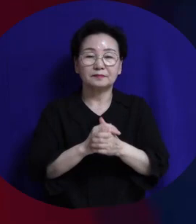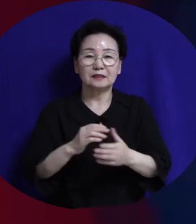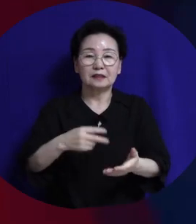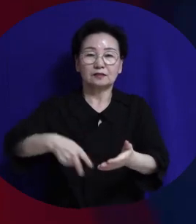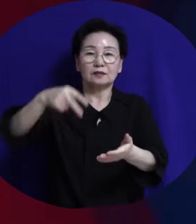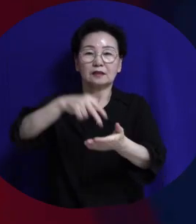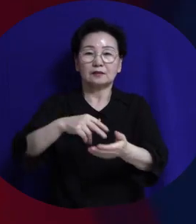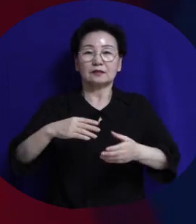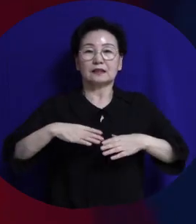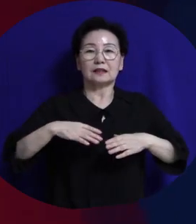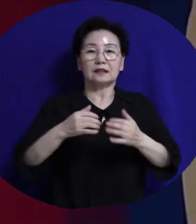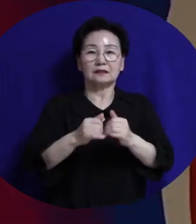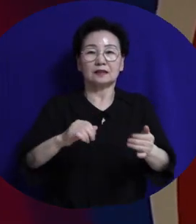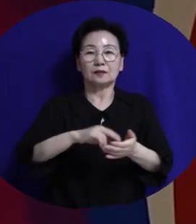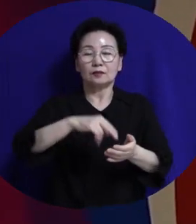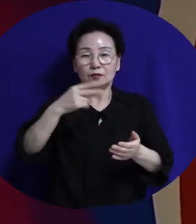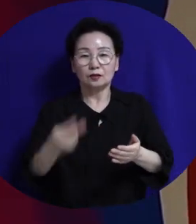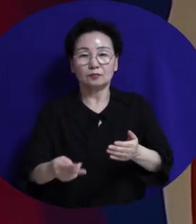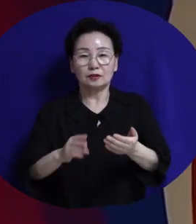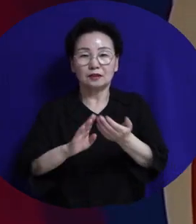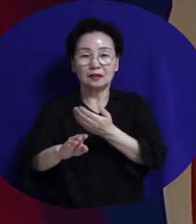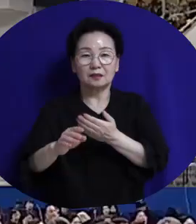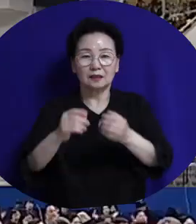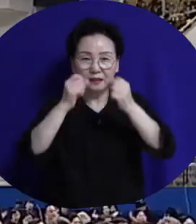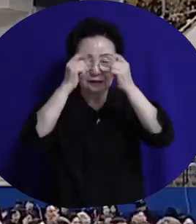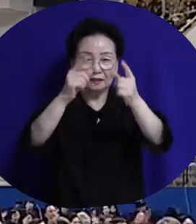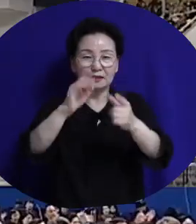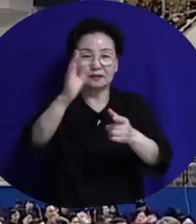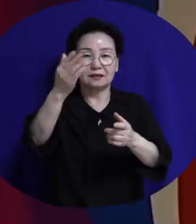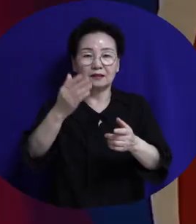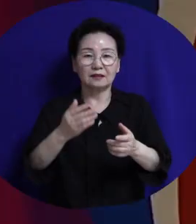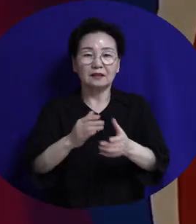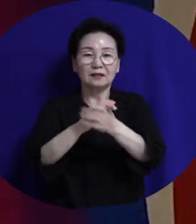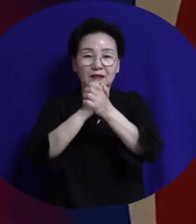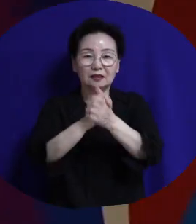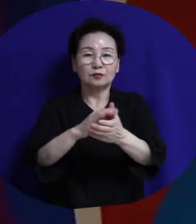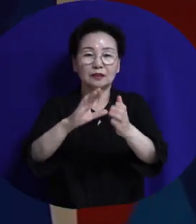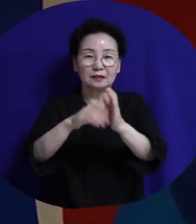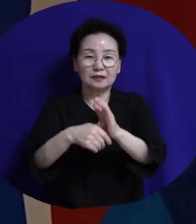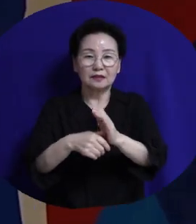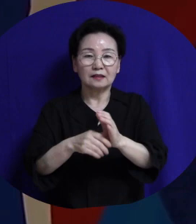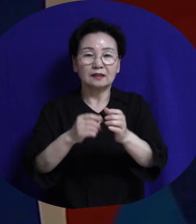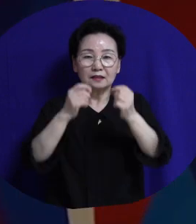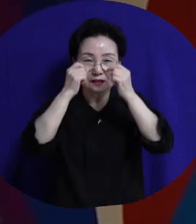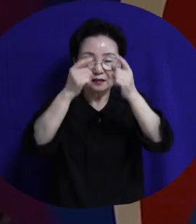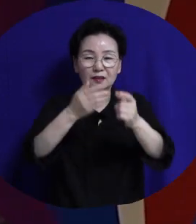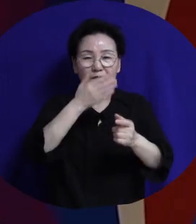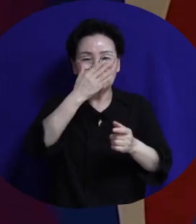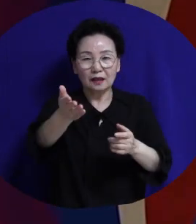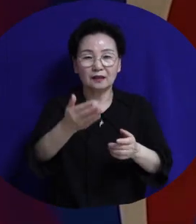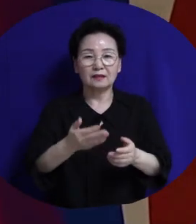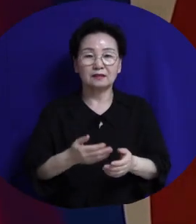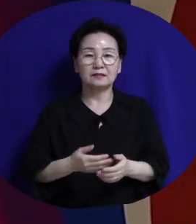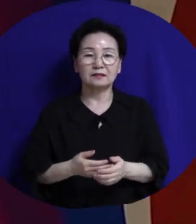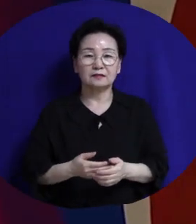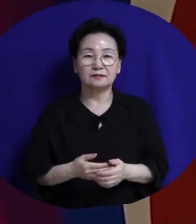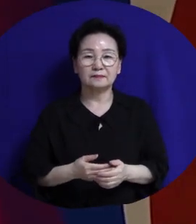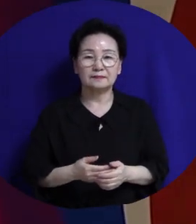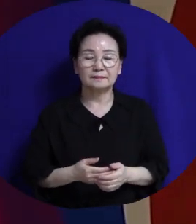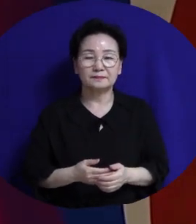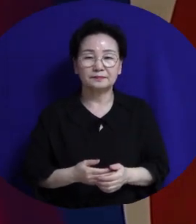섰다고 자랑하는 자가 넘어지고 난 다음에는 깨닫는 걸 위대해는 두 손 중에 기도해 깨닫는 걸 해요. 기도해야만이 깨닫는 거야.